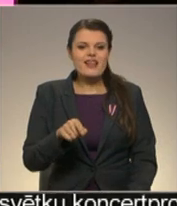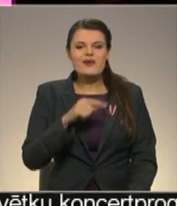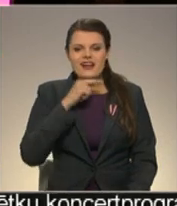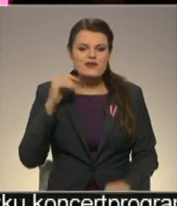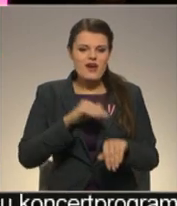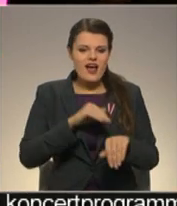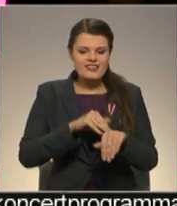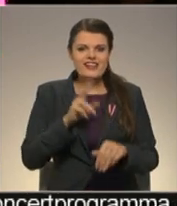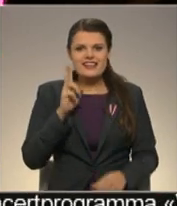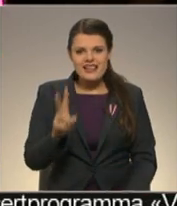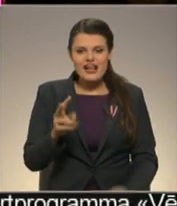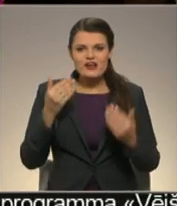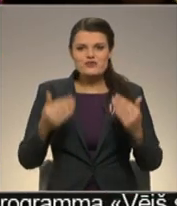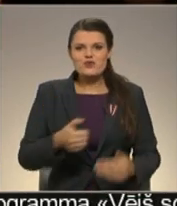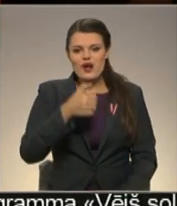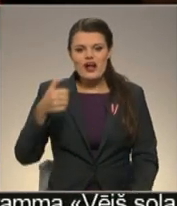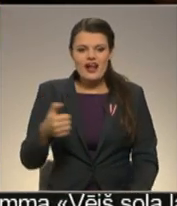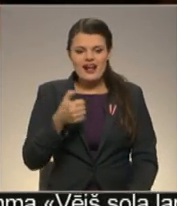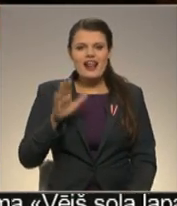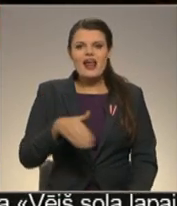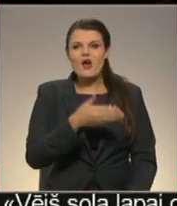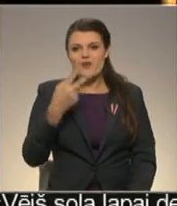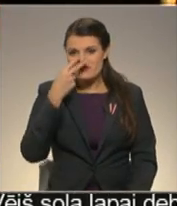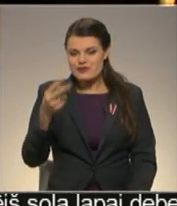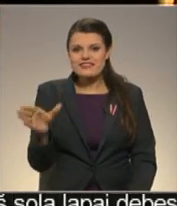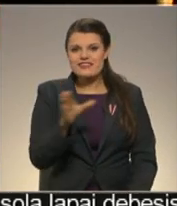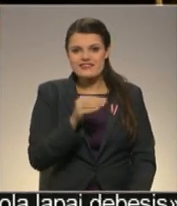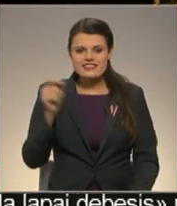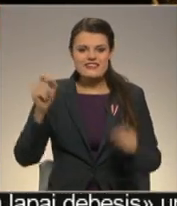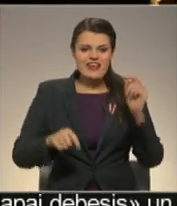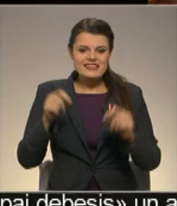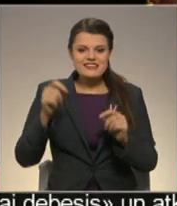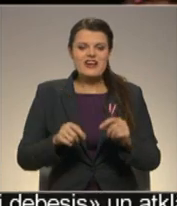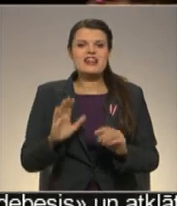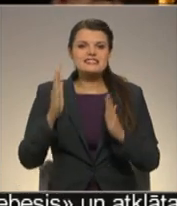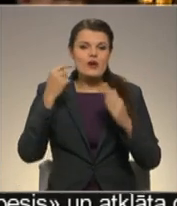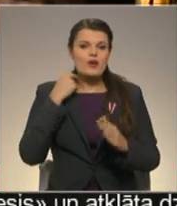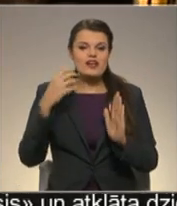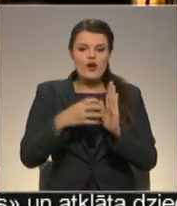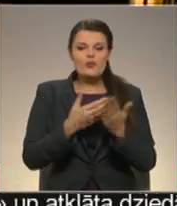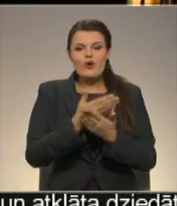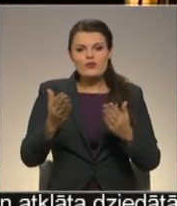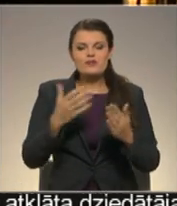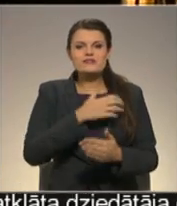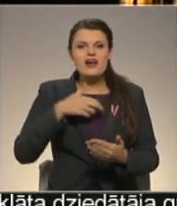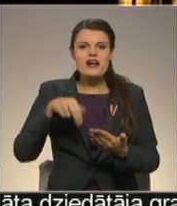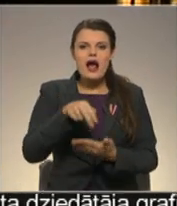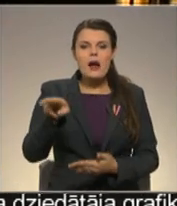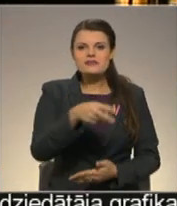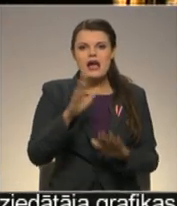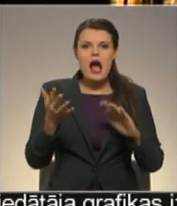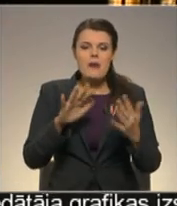Gribu atgādināt, ka šogad, lai jūs nu apskatītos visus festivāls Staro Rīga objekts, jums būtu jāapstaigā